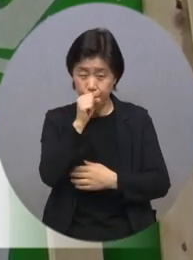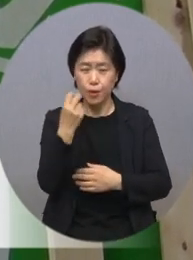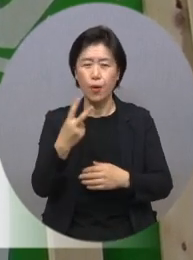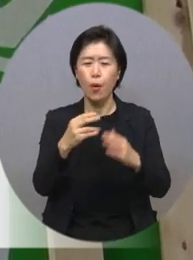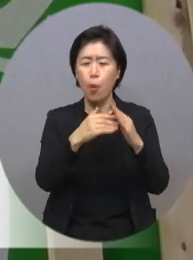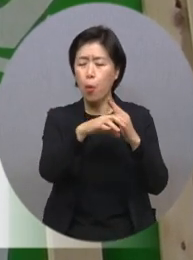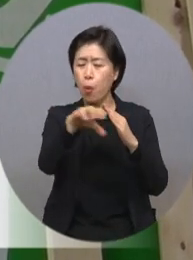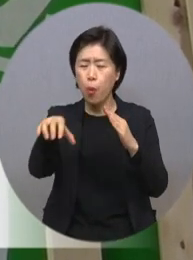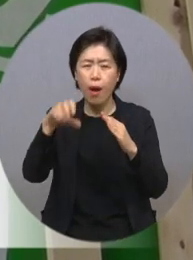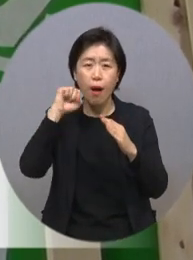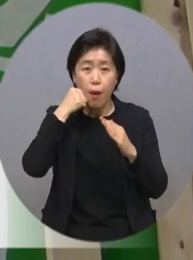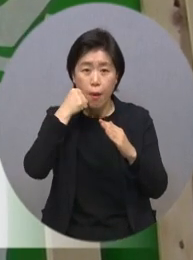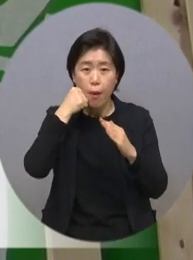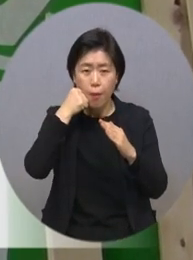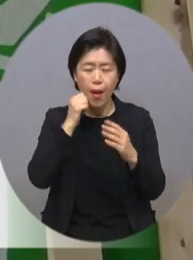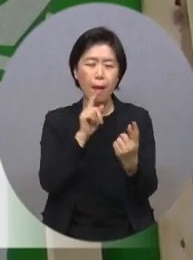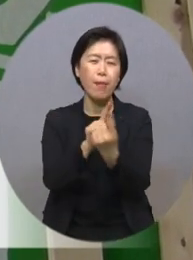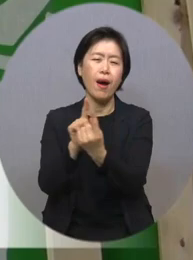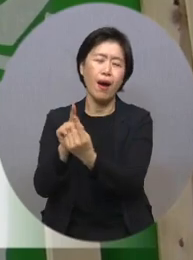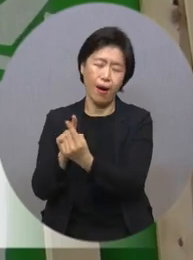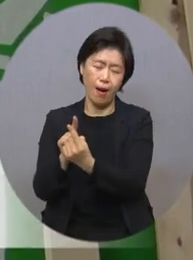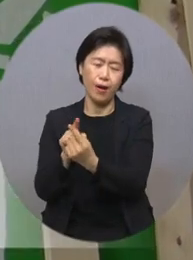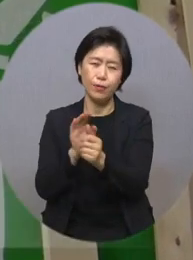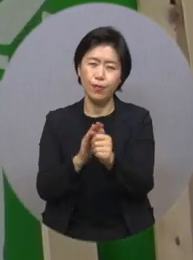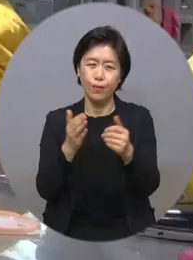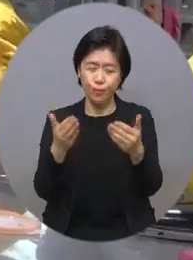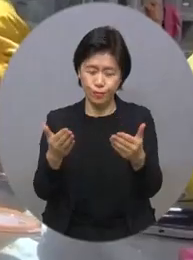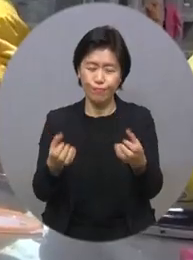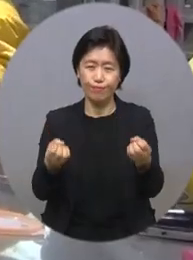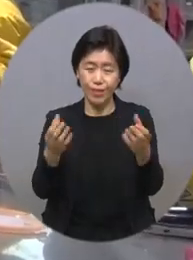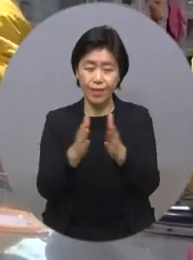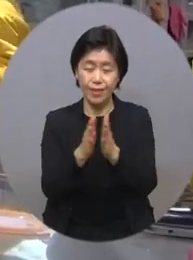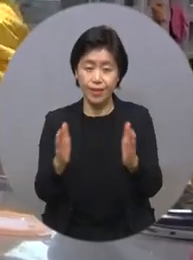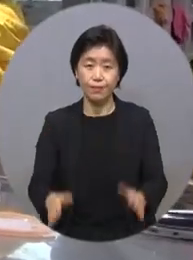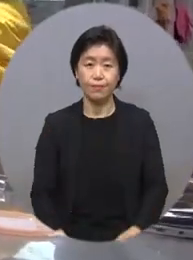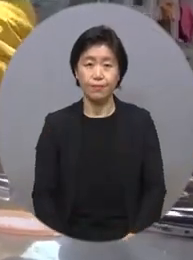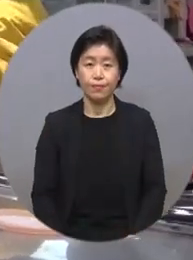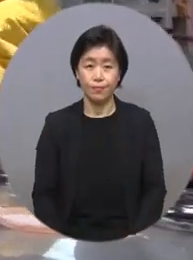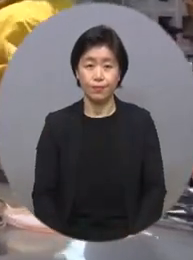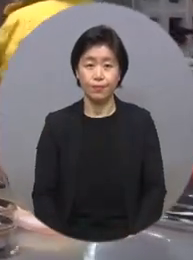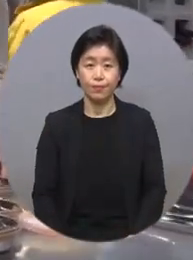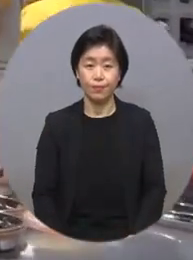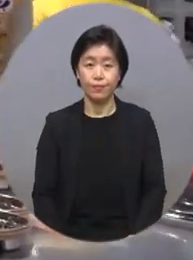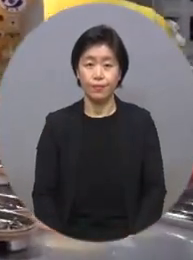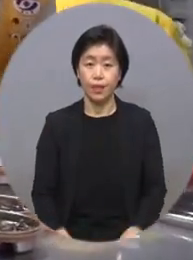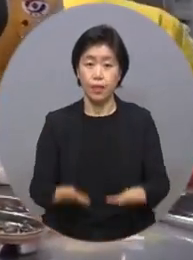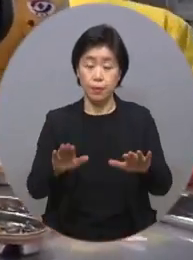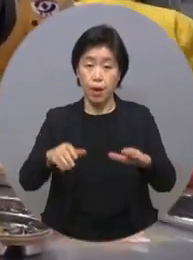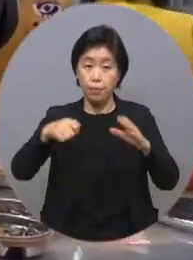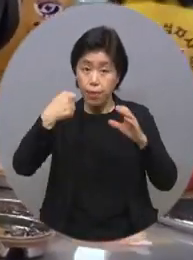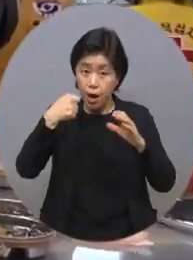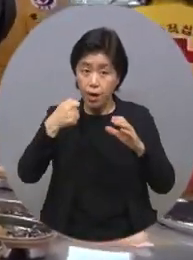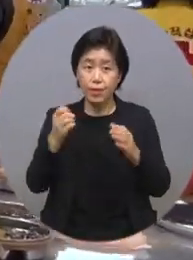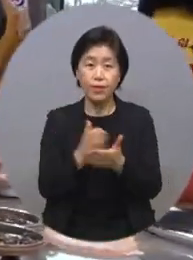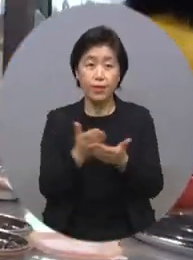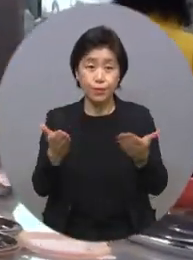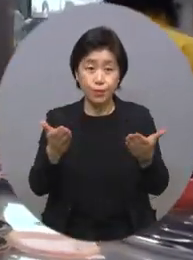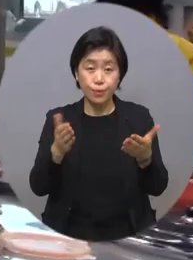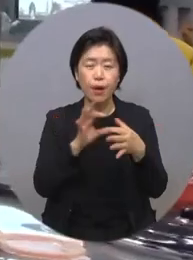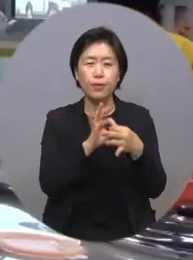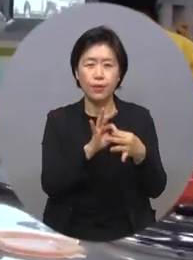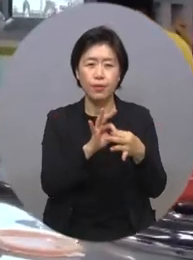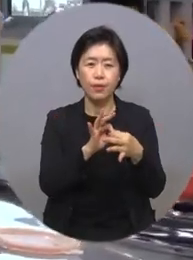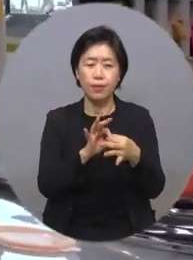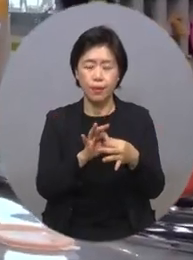나눔을 받고자 이 행사를 하게 되었습니다. 이날 유기준 사관은 이번 도시락 나눔을 통해 어르신들과 어려운